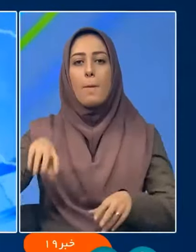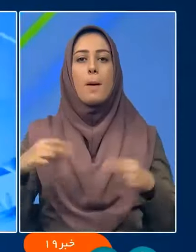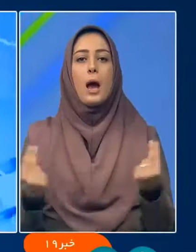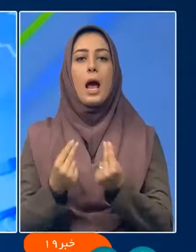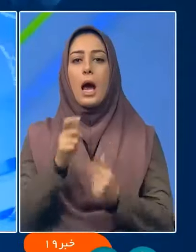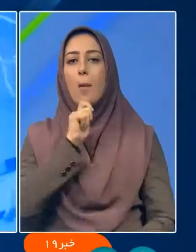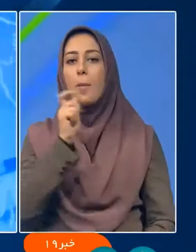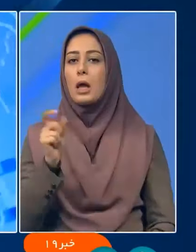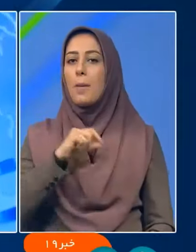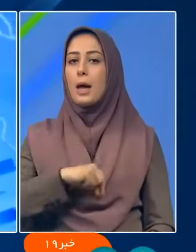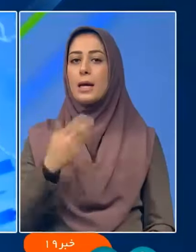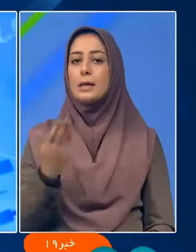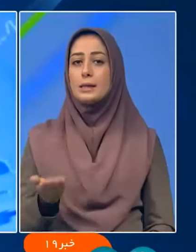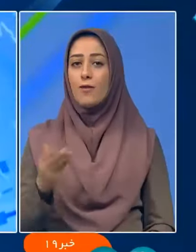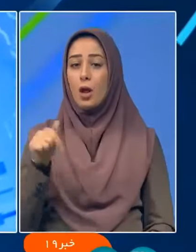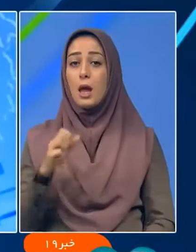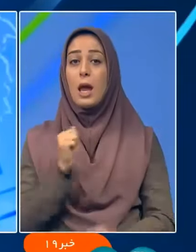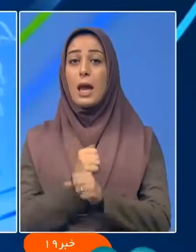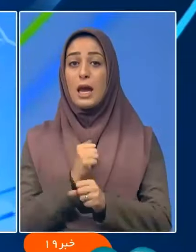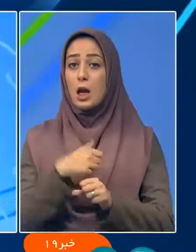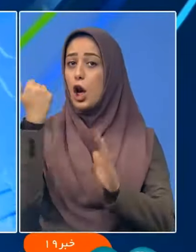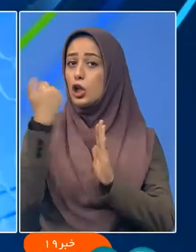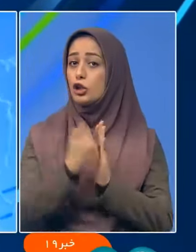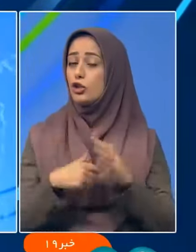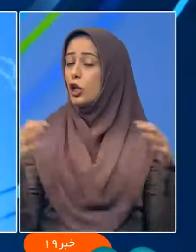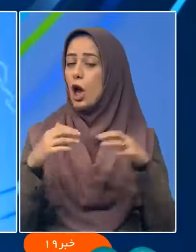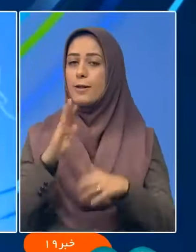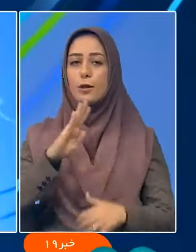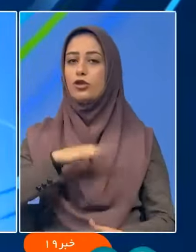خبرنگاران استفاده کرده است که این اقدام جنایت جنگی محسوب می‌شود.